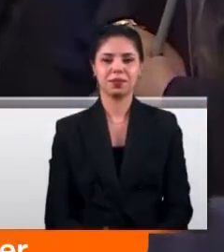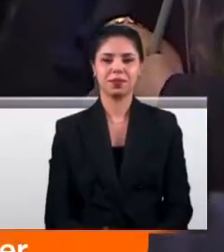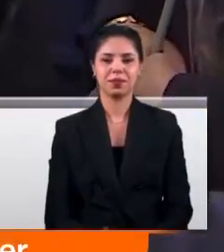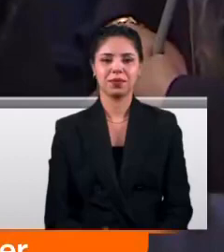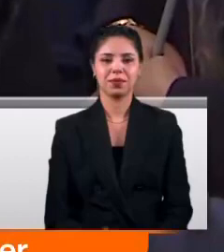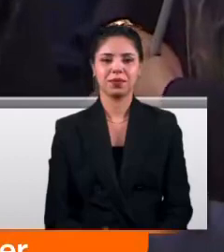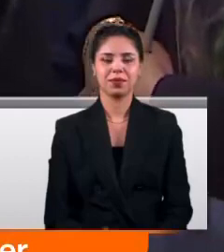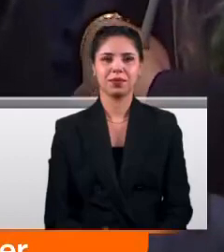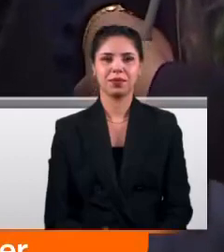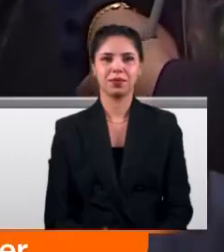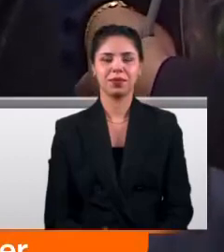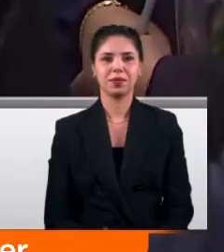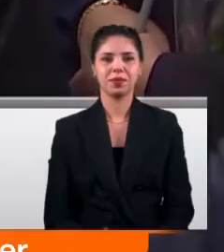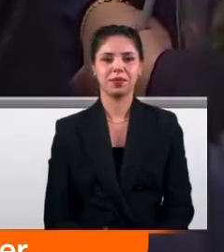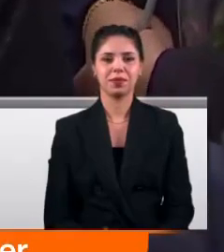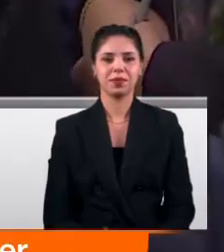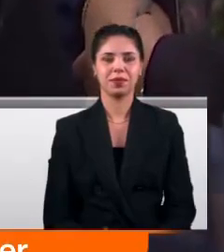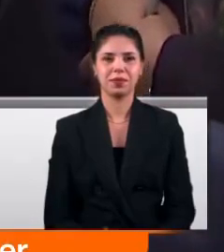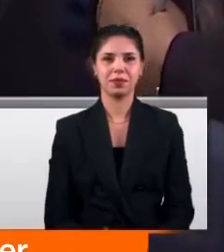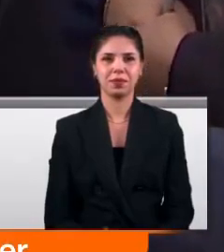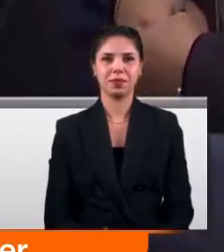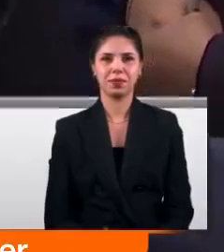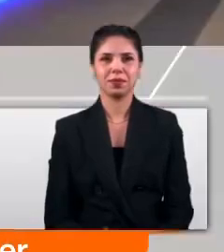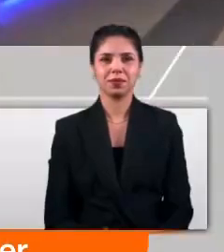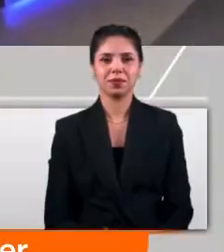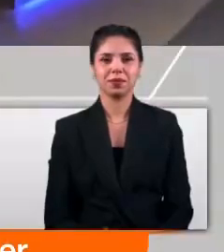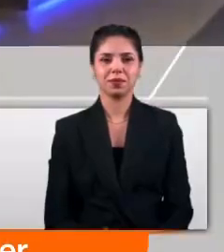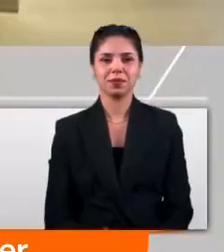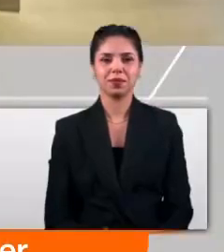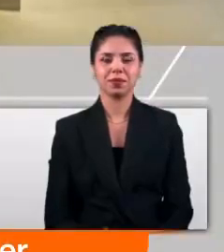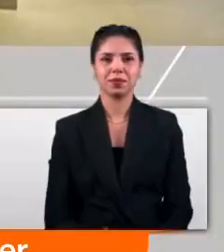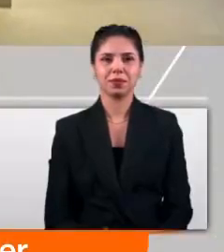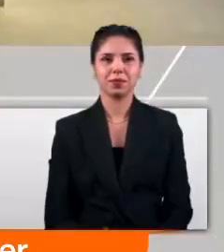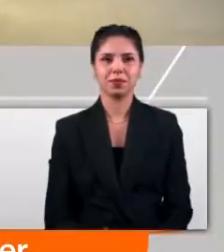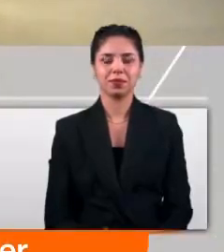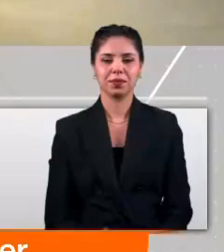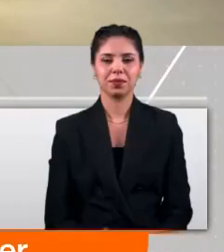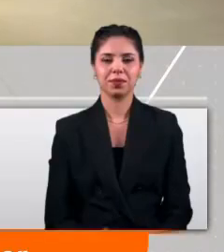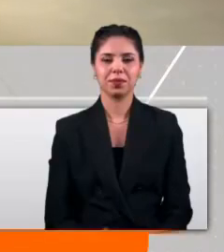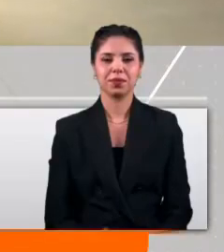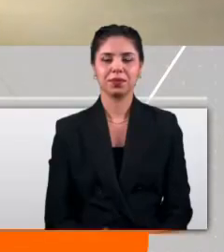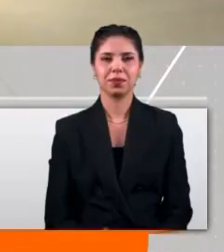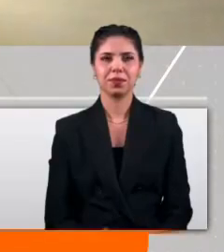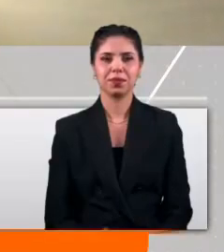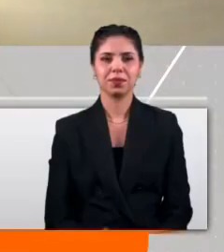arası olan süre inanılmaz derecede bizi rahatlattı. Biz söyledik mi yaparız?